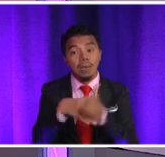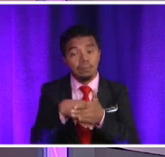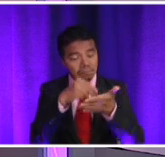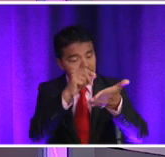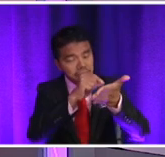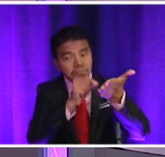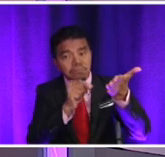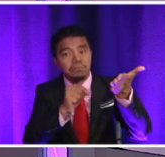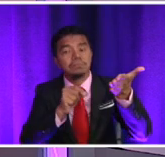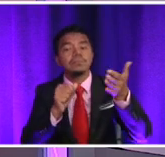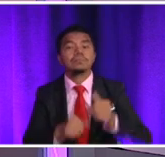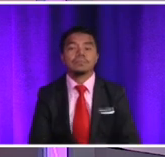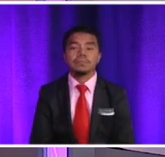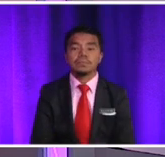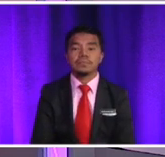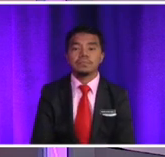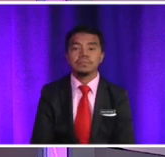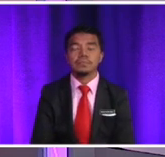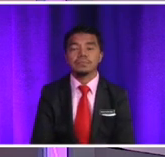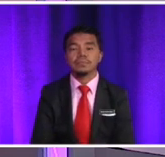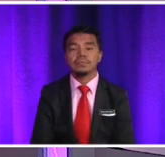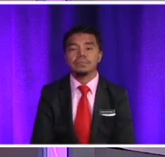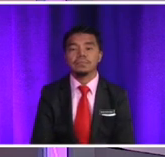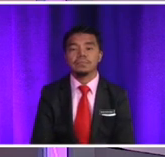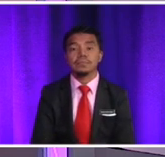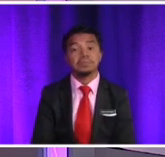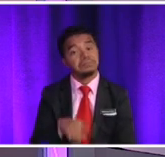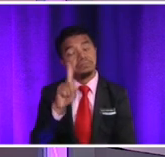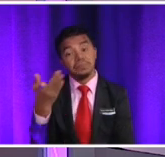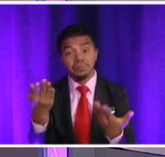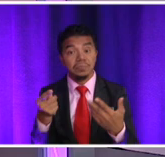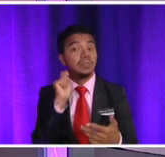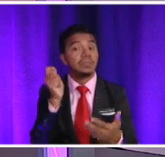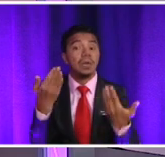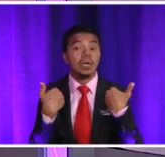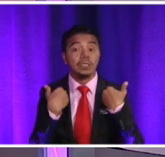menggunakan secara online dan dipantau secara CCTV